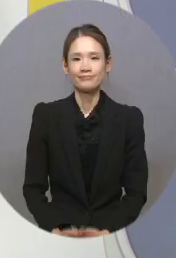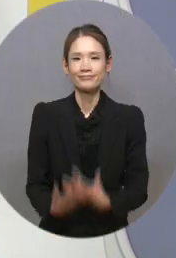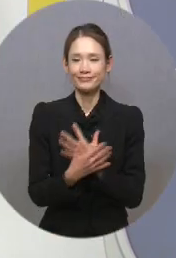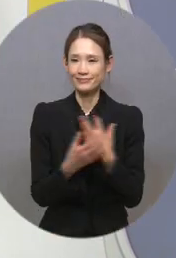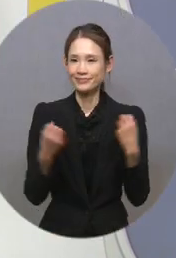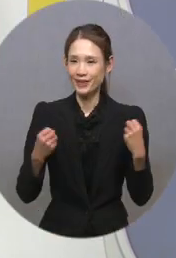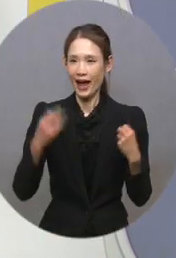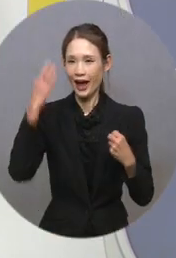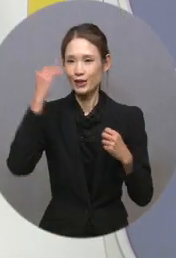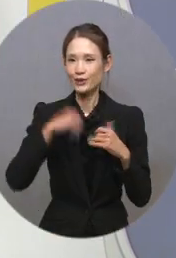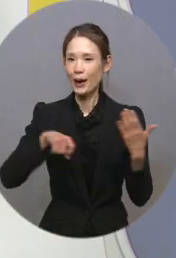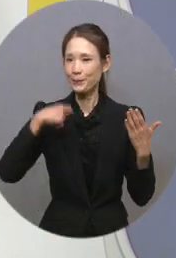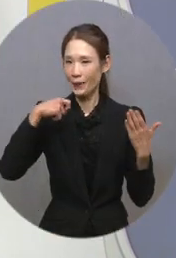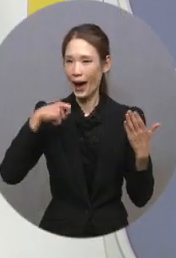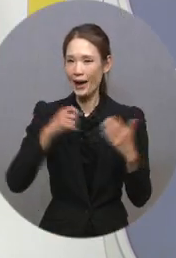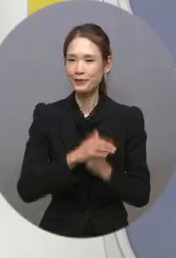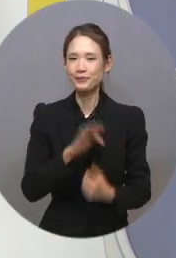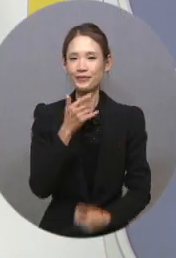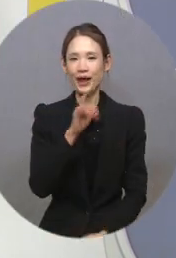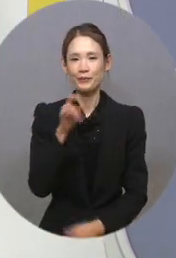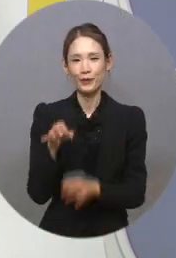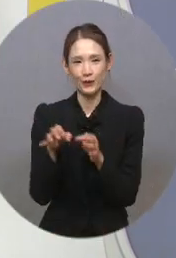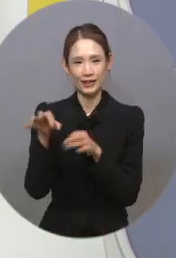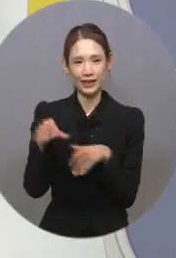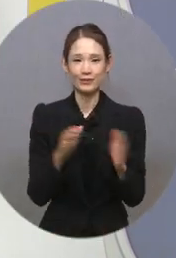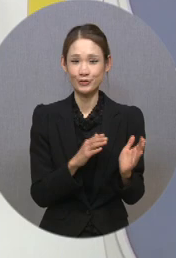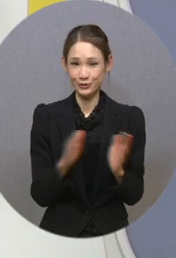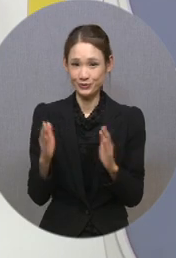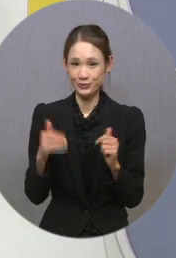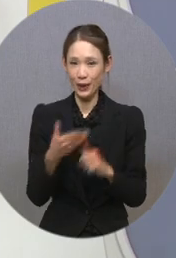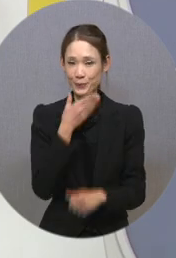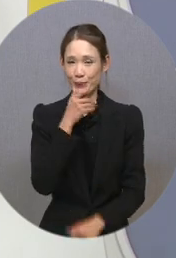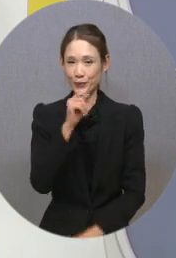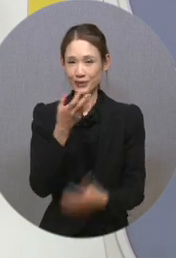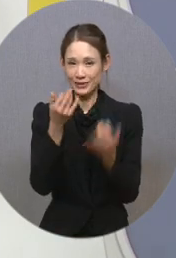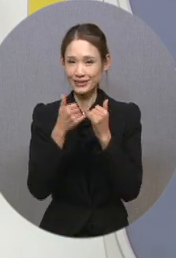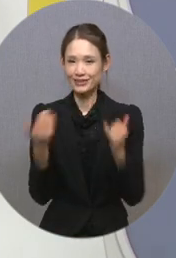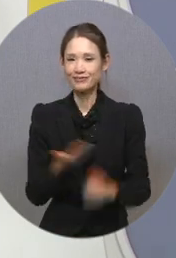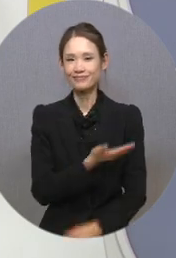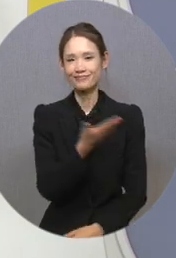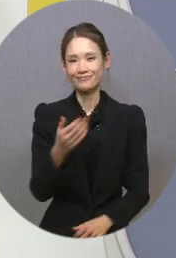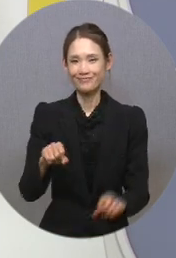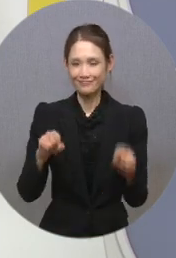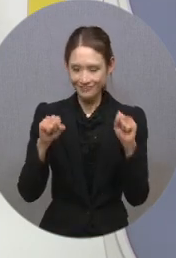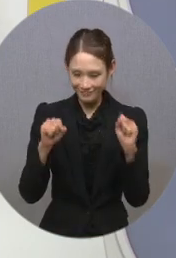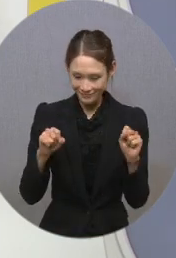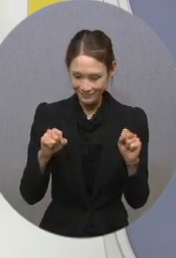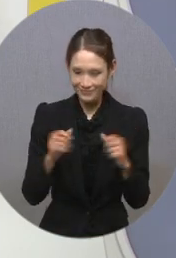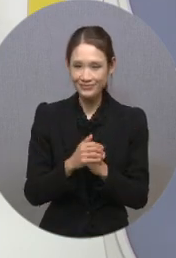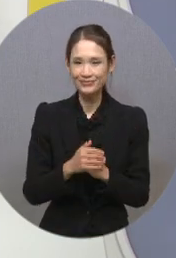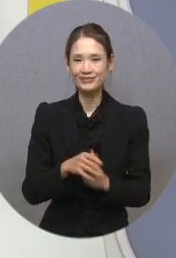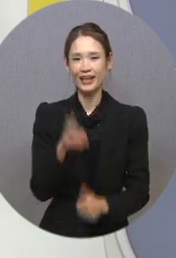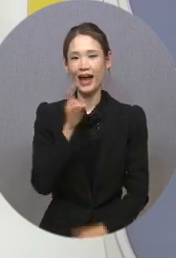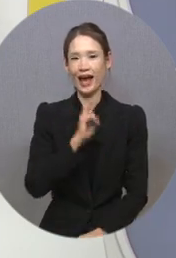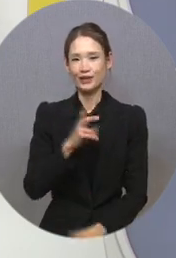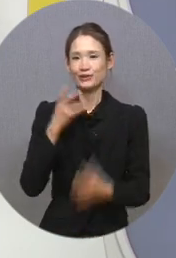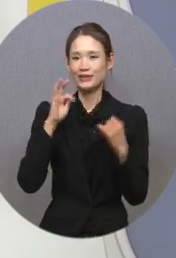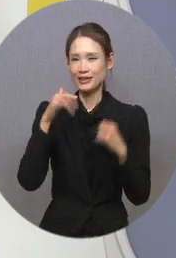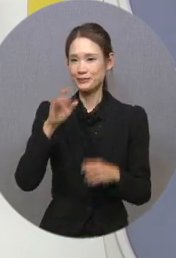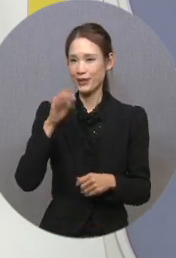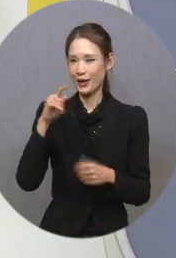건강한 한국인의 밥상은 남도장터에서 준비하세요. 복지TV 시청자 여러분 안녕하세요. 국민안내양 가수